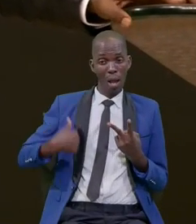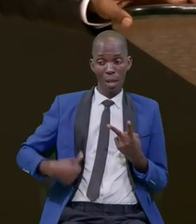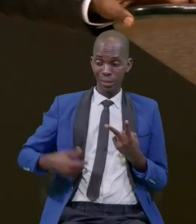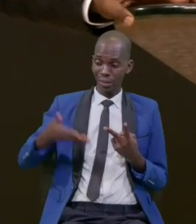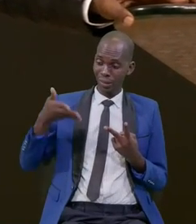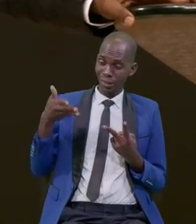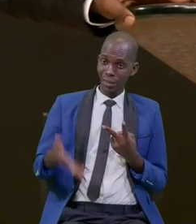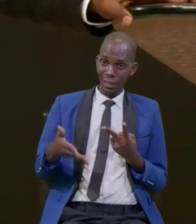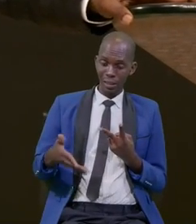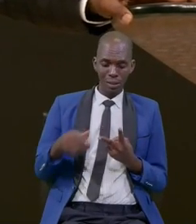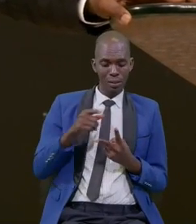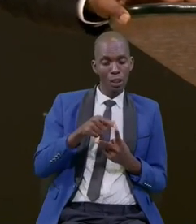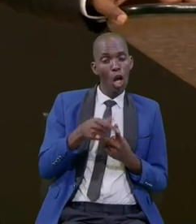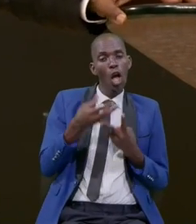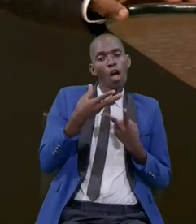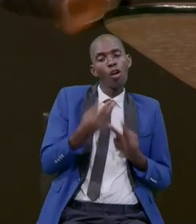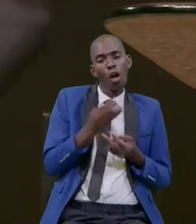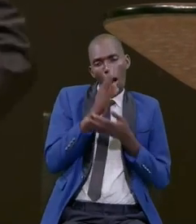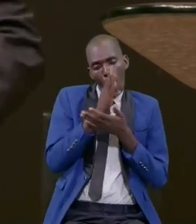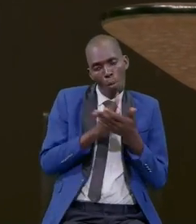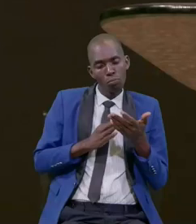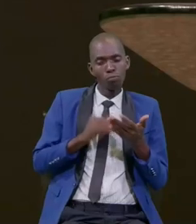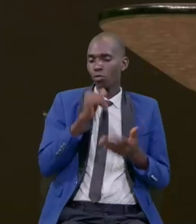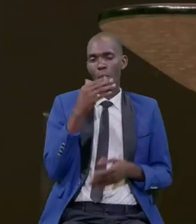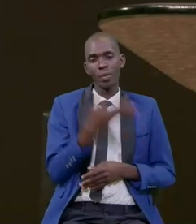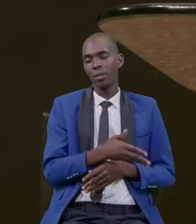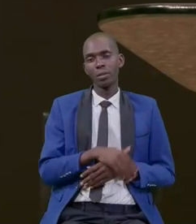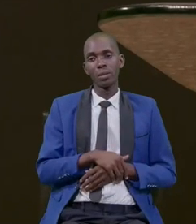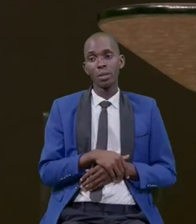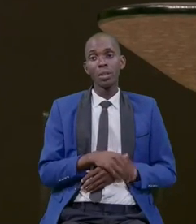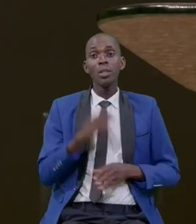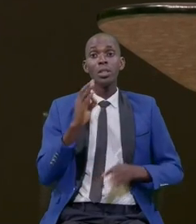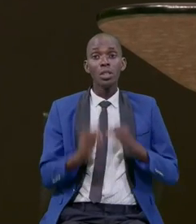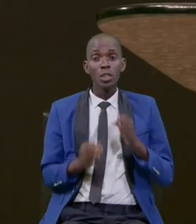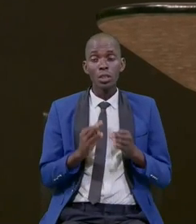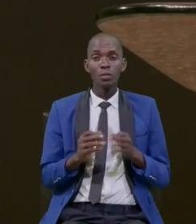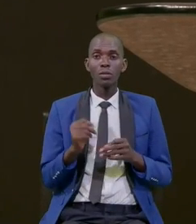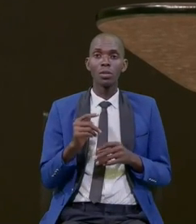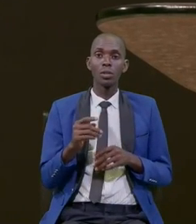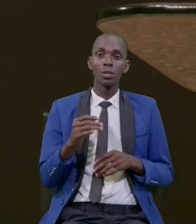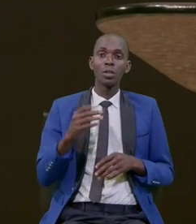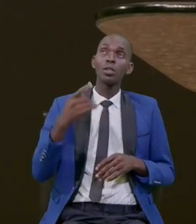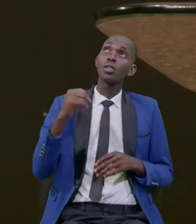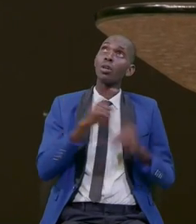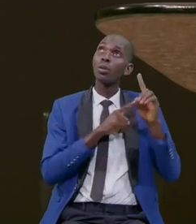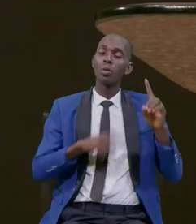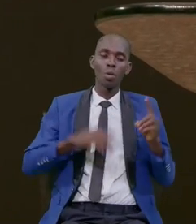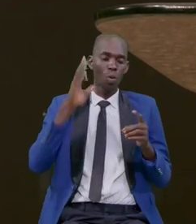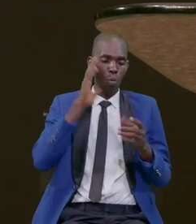le cœur doux de la chair n'est pas là. Le Seigneur va